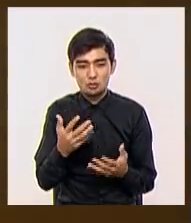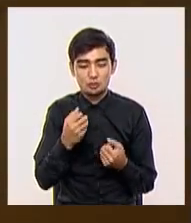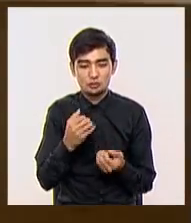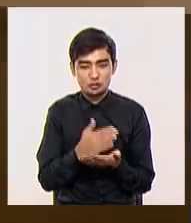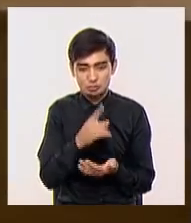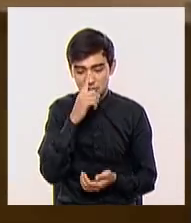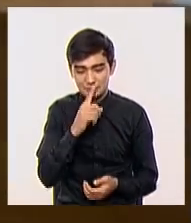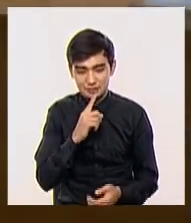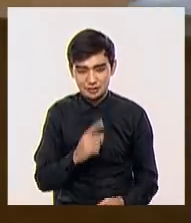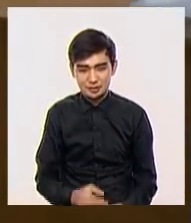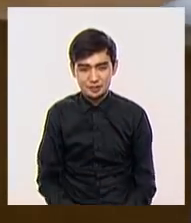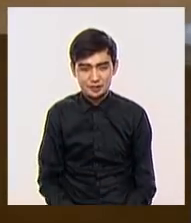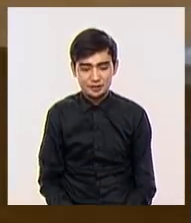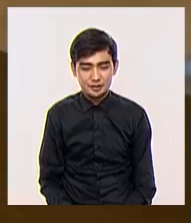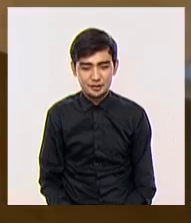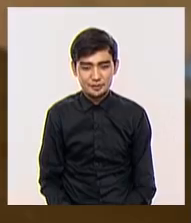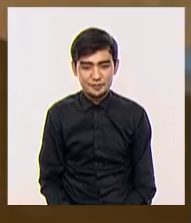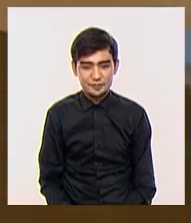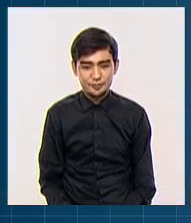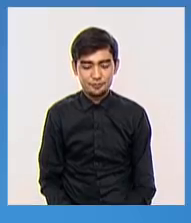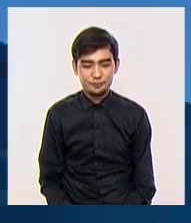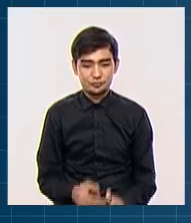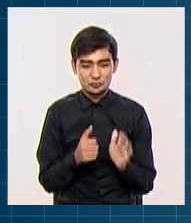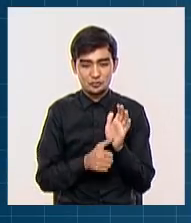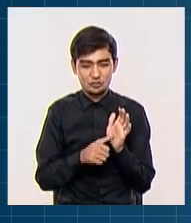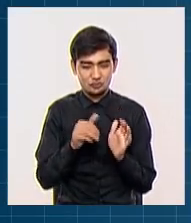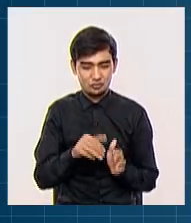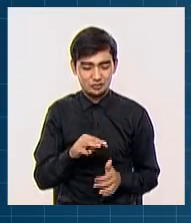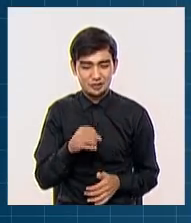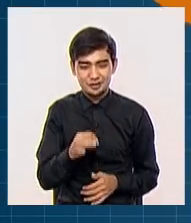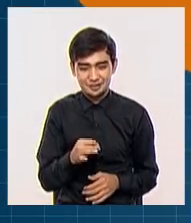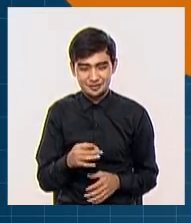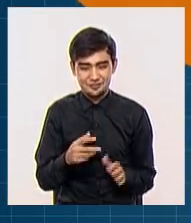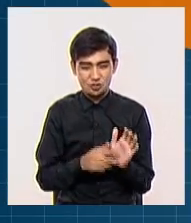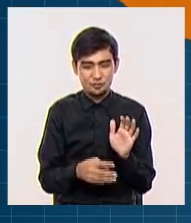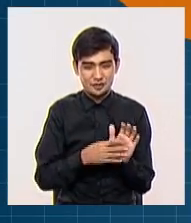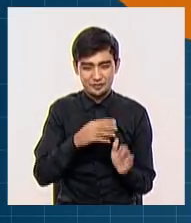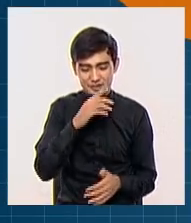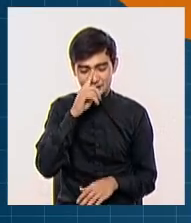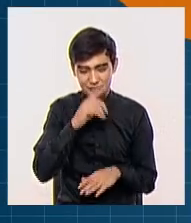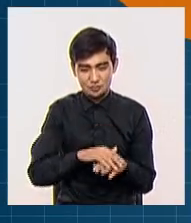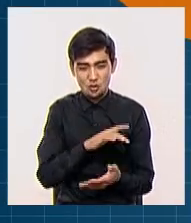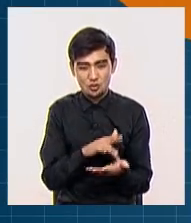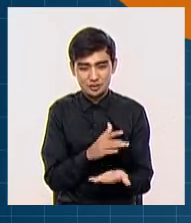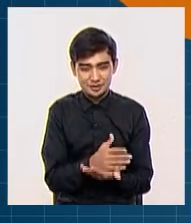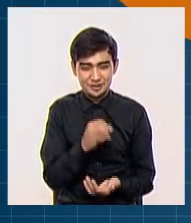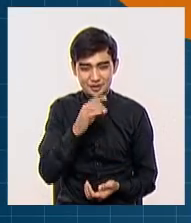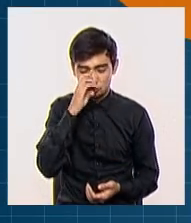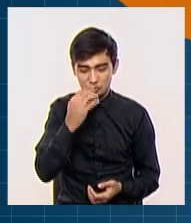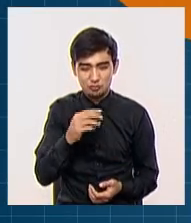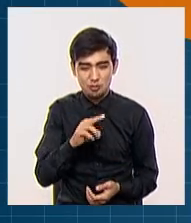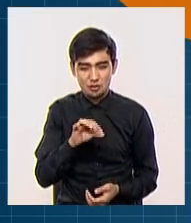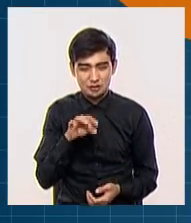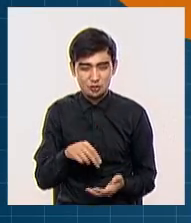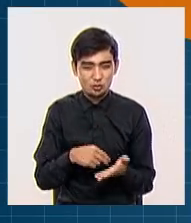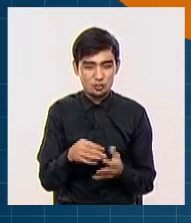зарплату в месяц, если не секрет? 50 тысяч тенге. Елде 89 қала әкімдігі бар. Мемлекеттік сатып алу порталына сәйкес